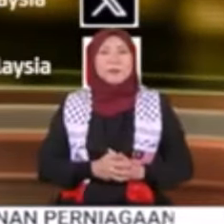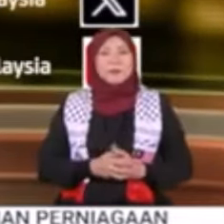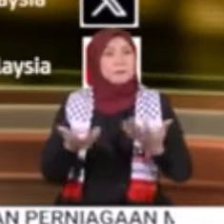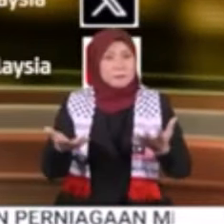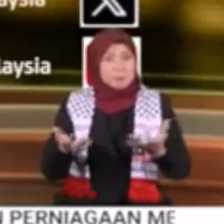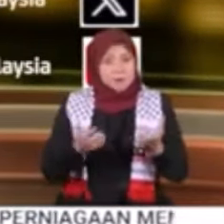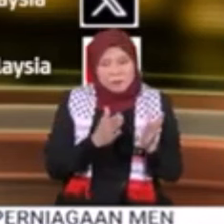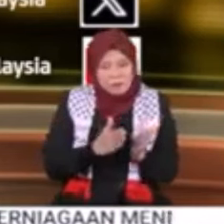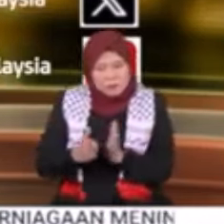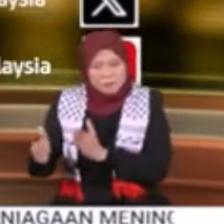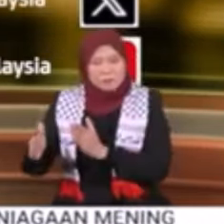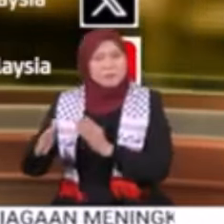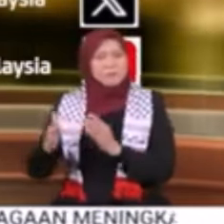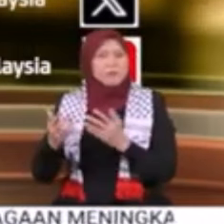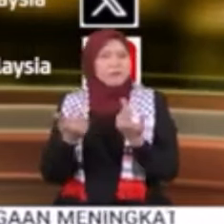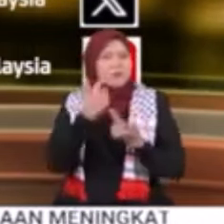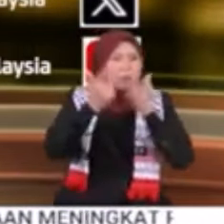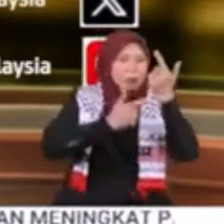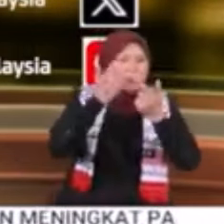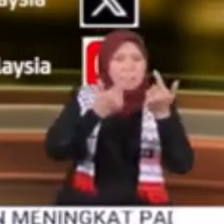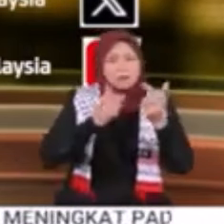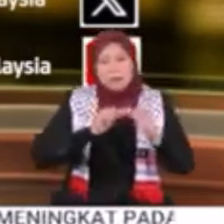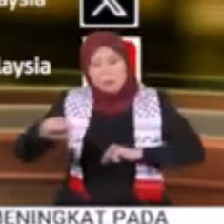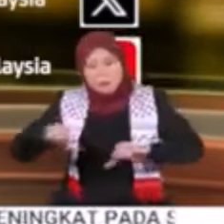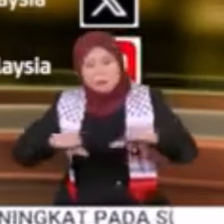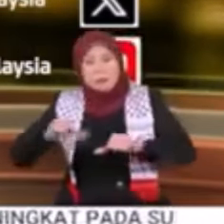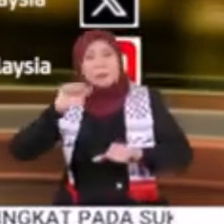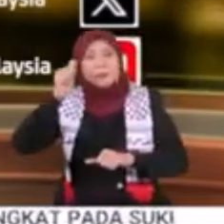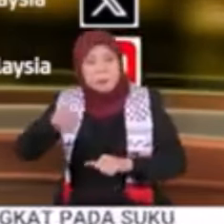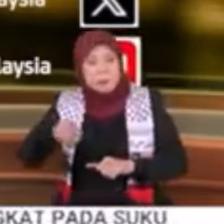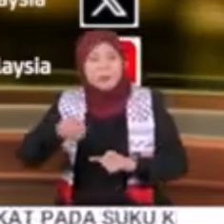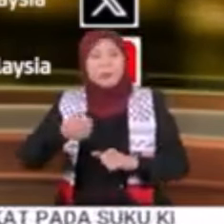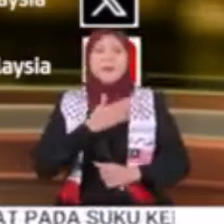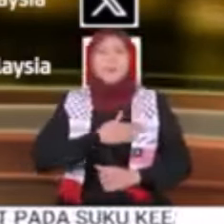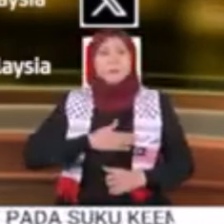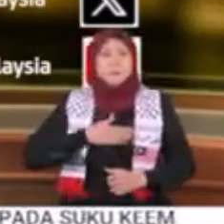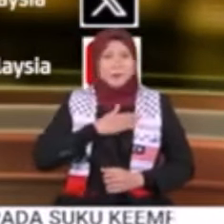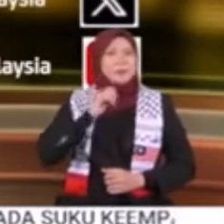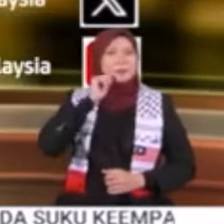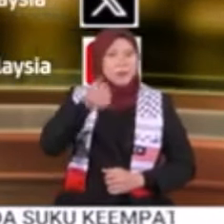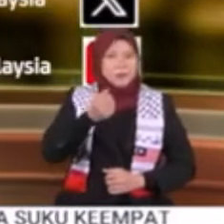yang ingin merancang perjalanan ataupun aktiviti pada hari esok, jom kita lihat